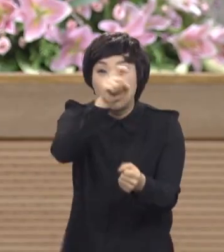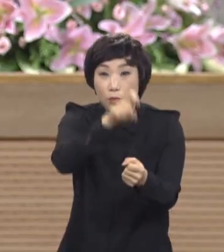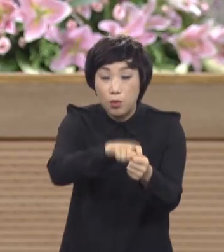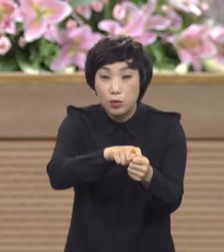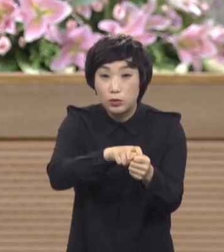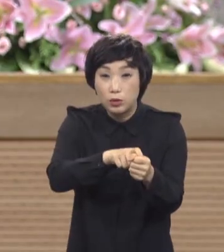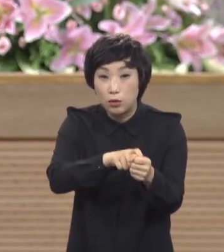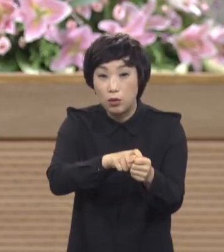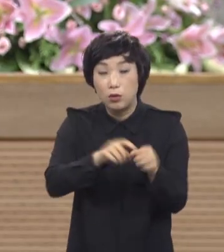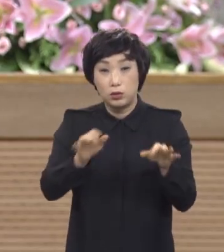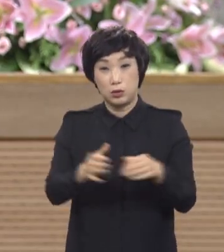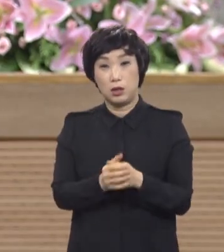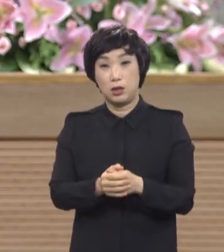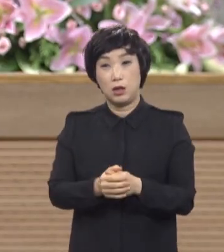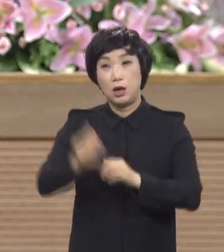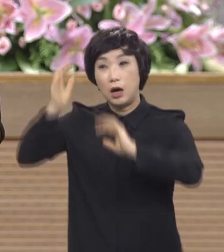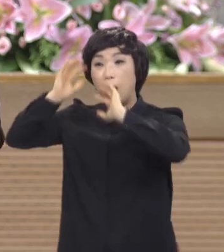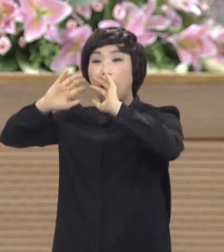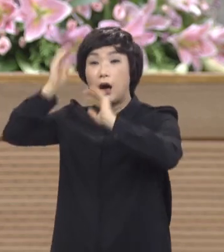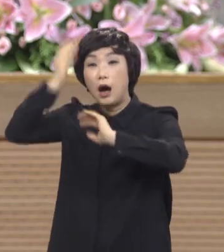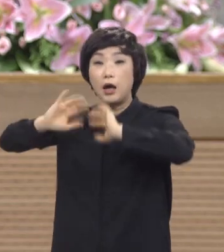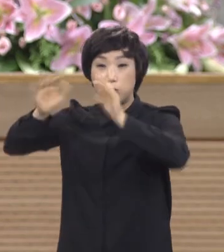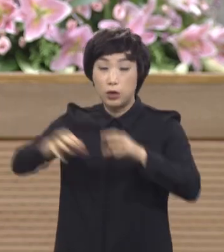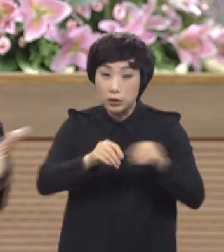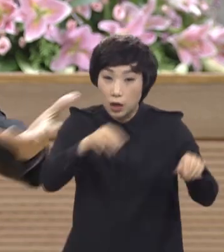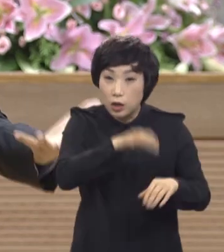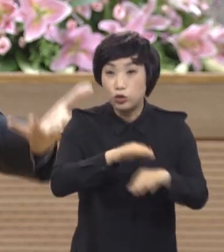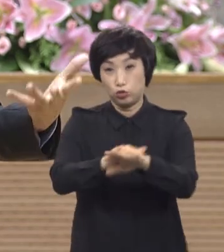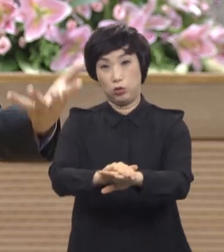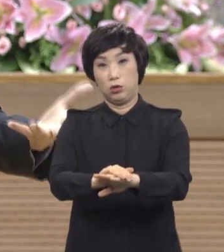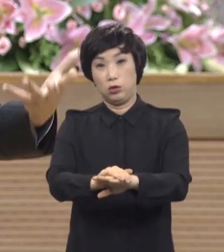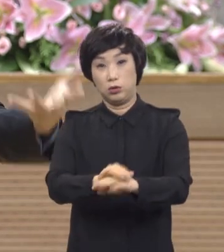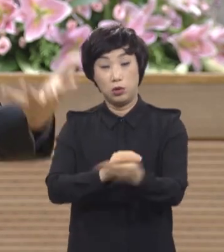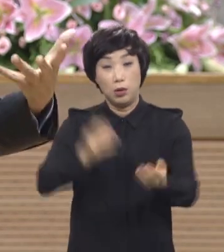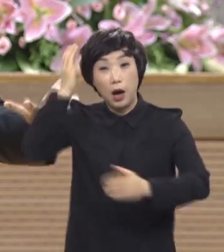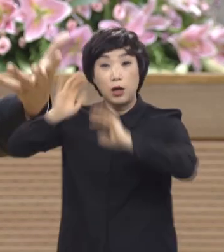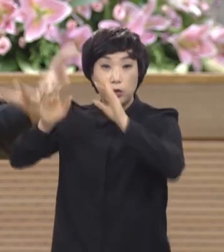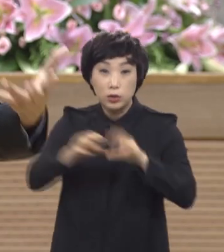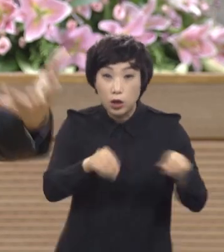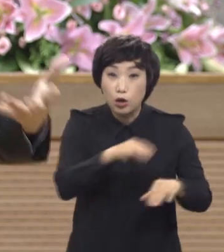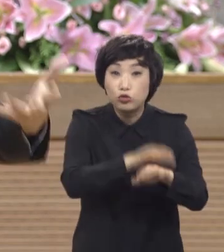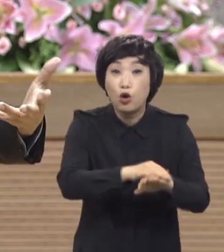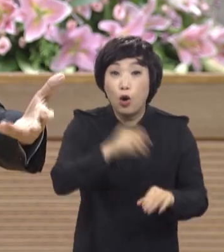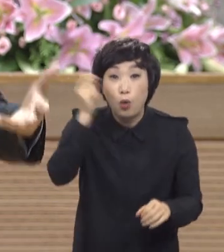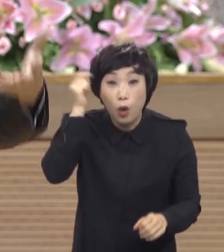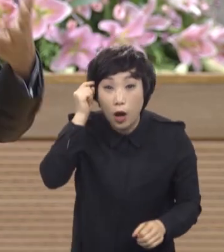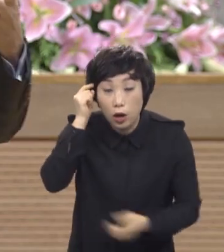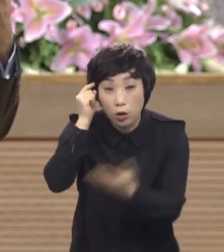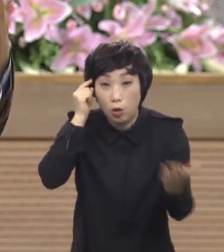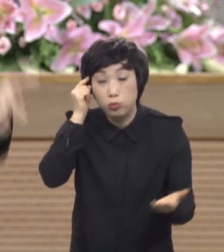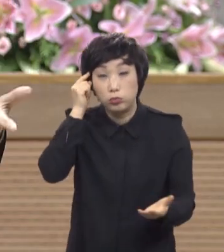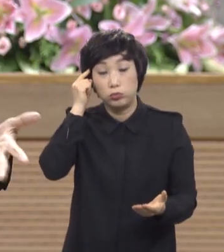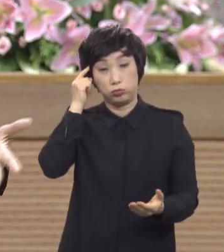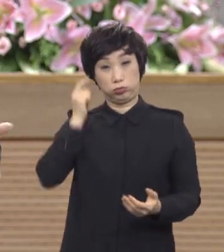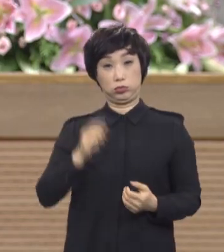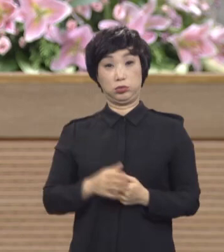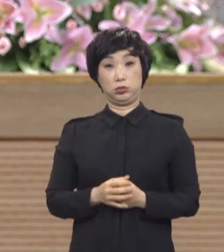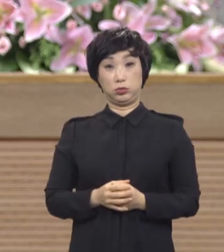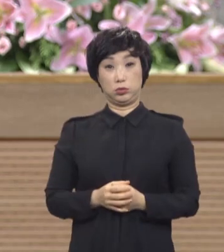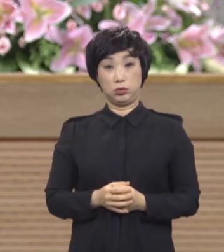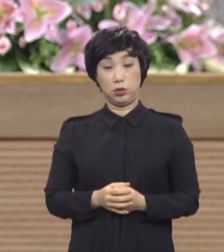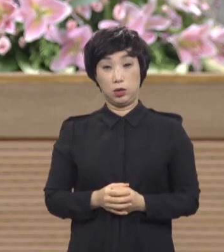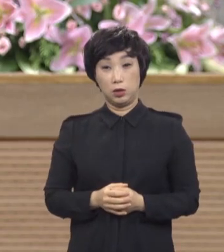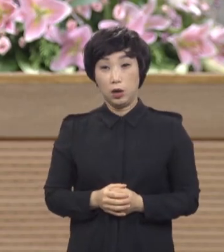위해서 아주 하늘과 땅을 간수했다 하늘과 땅에 간수된 것이 무엇인가를 한번 잘 판단해 보세요